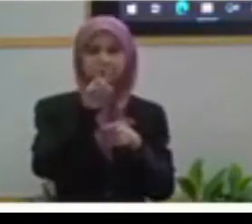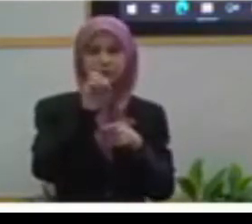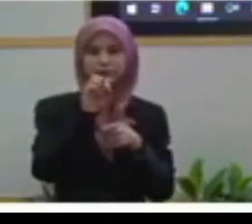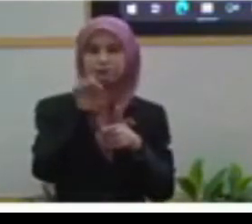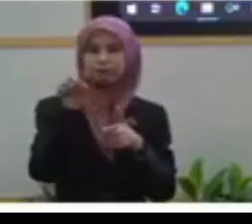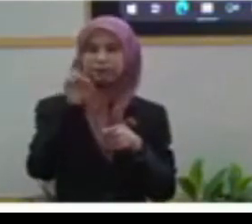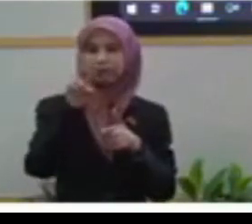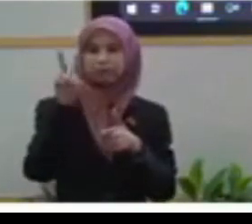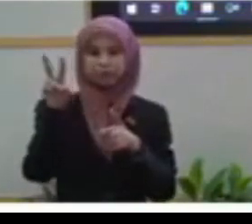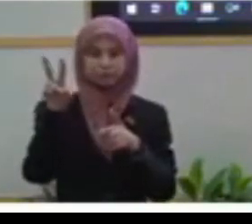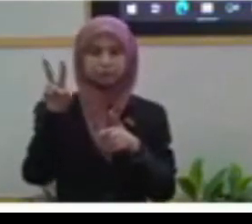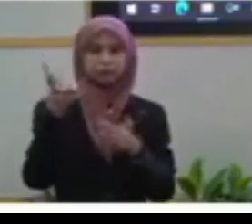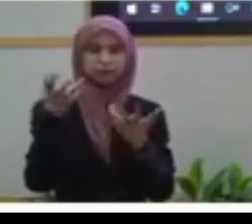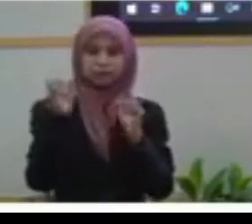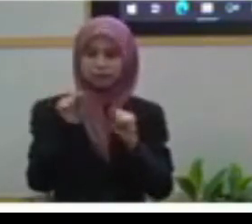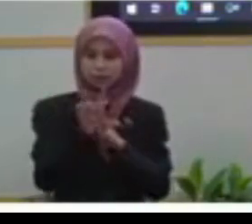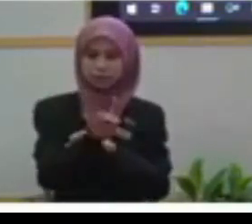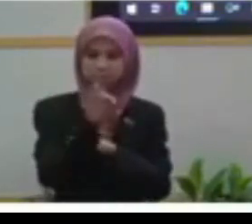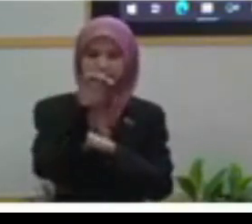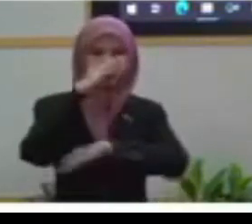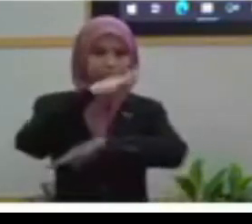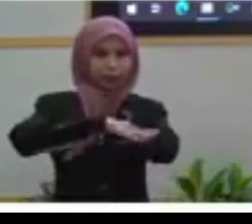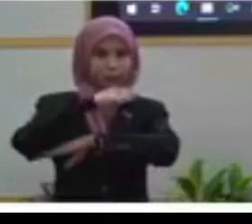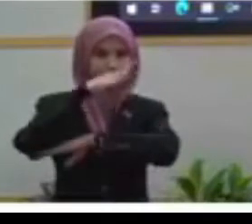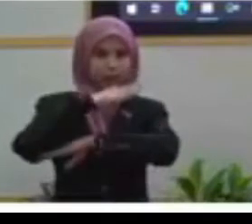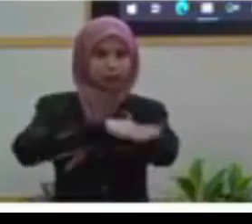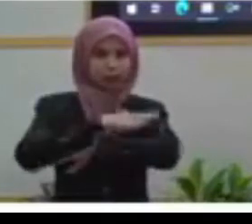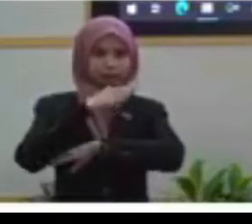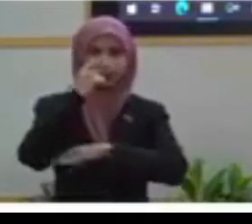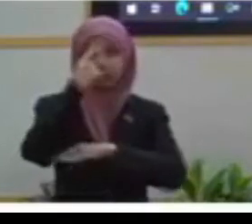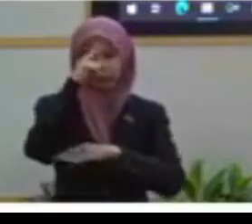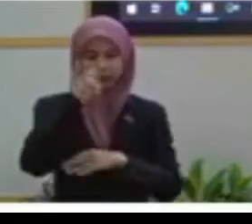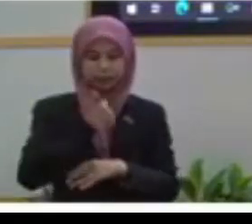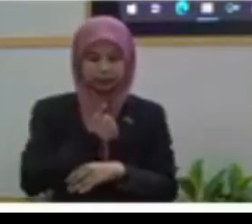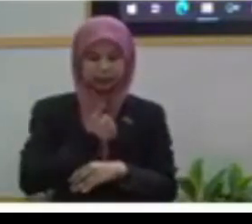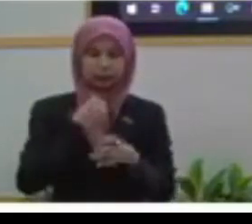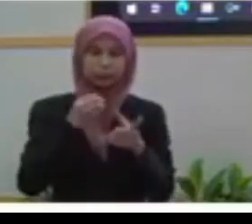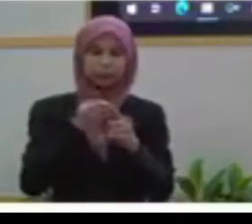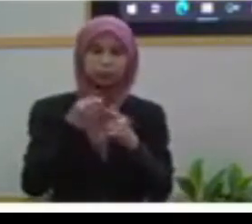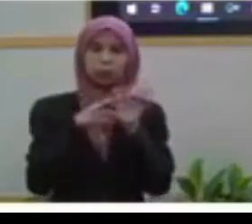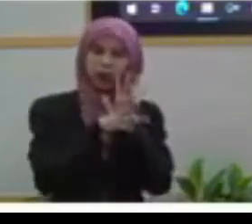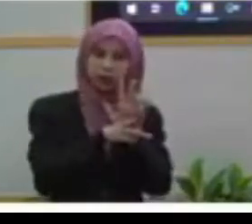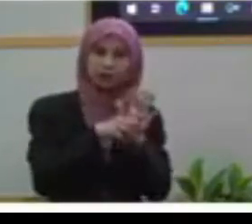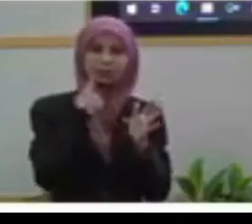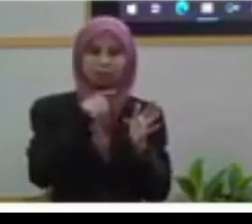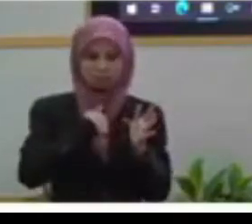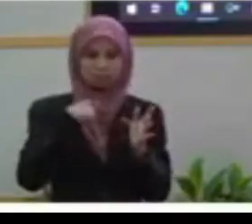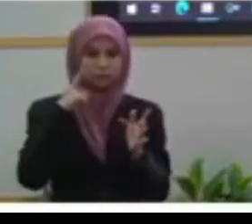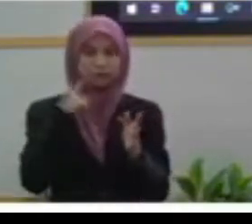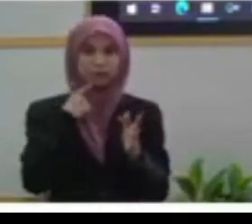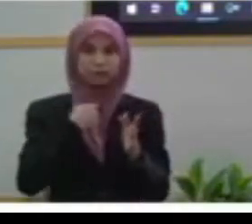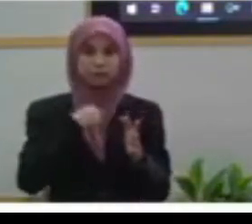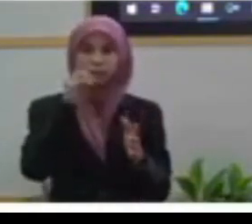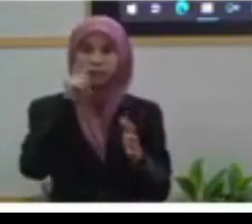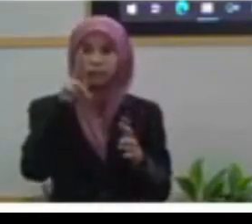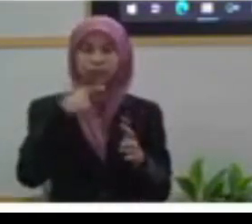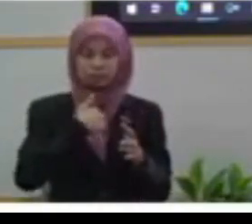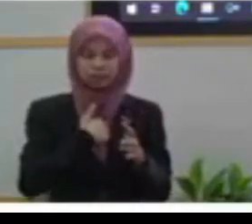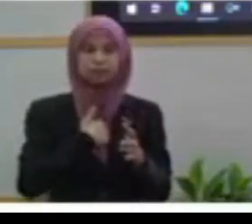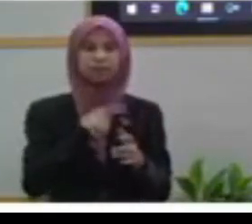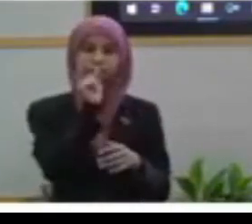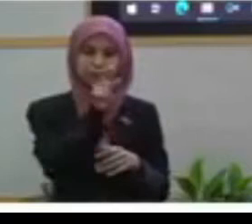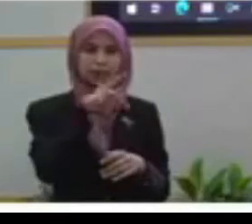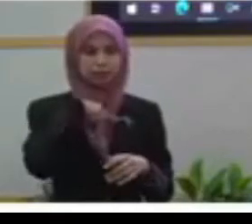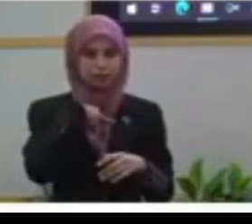Boleh pilih counter untuk diri sendiri atau sebagai wakil. Boleh hanya tekan saja ataupun